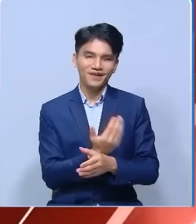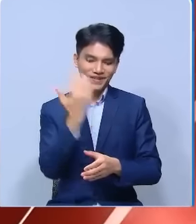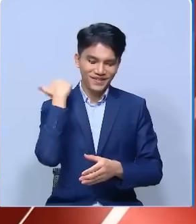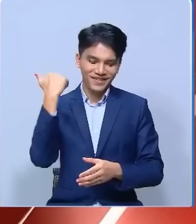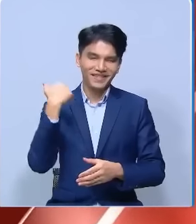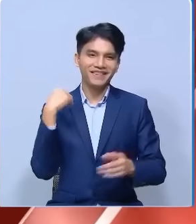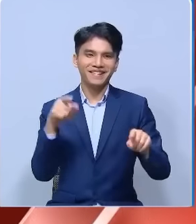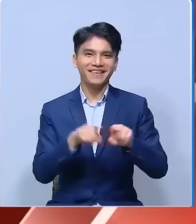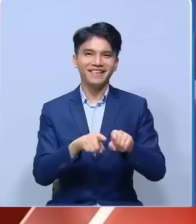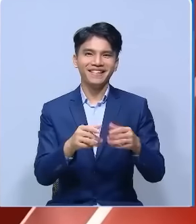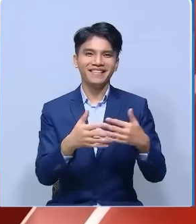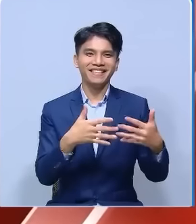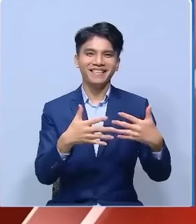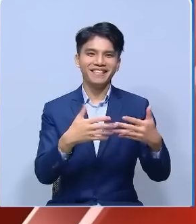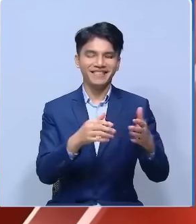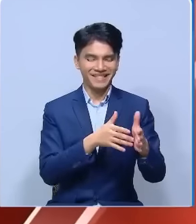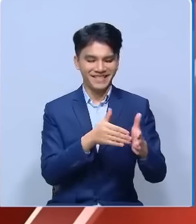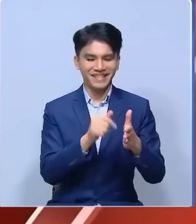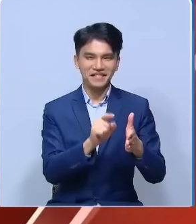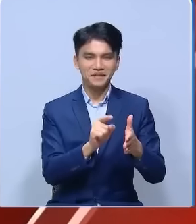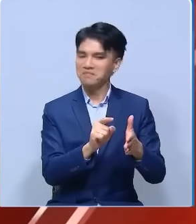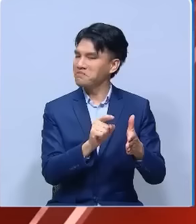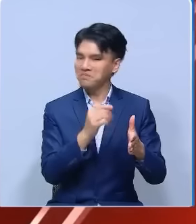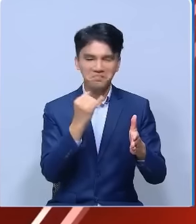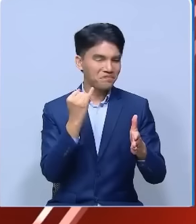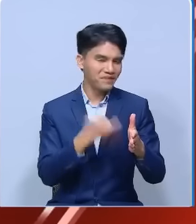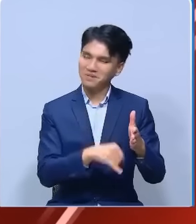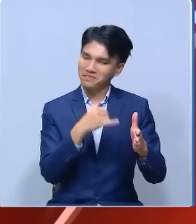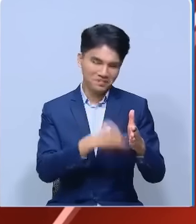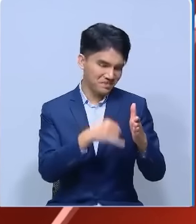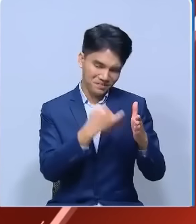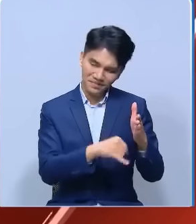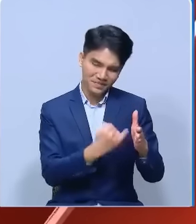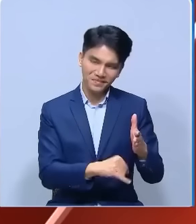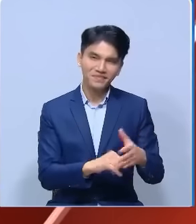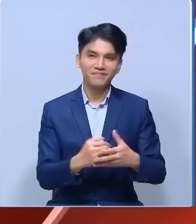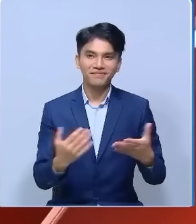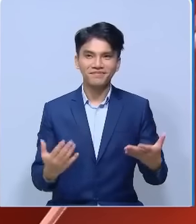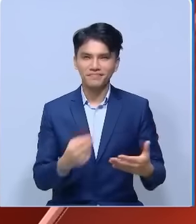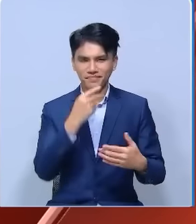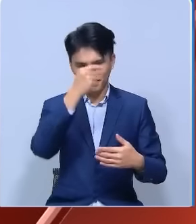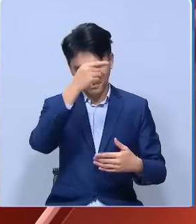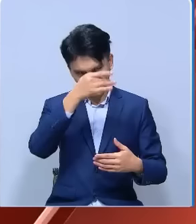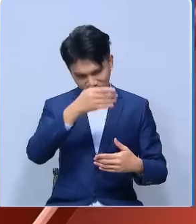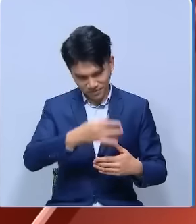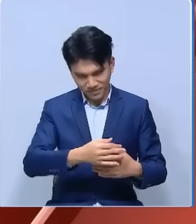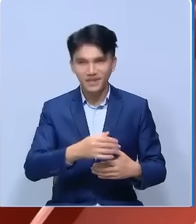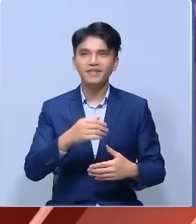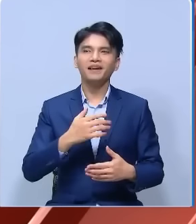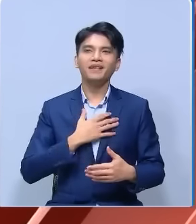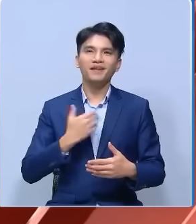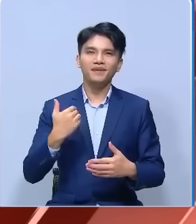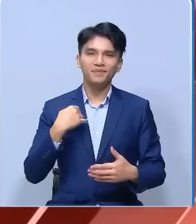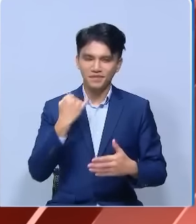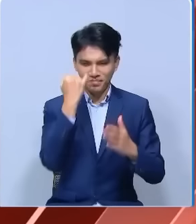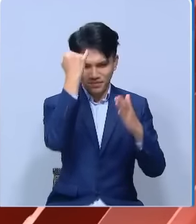แล้วก็ขึ้นเป็นสีเทาๆอยู่ตรงหัวมุมด้านขวาว่าอะไรไม่ถูกรางวัลไม่ถูกรางวัลไม่ถูกรางวัลแล้วก็ไล่ดูเลยประมาณพันกว่าฉบับที่เรามีอยู่ไ